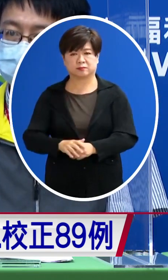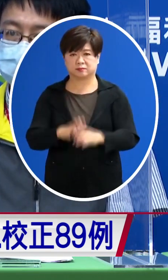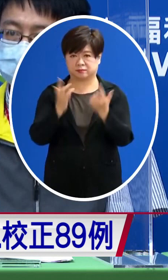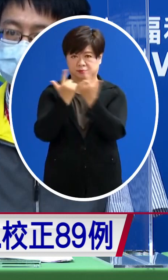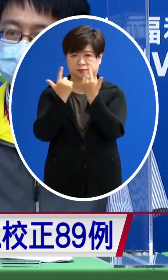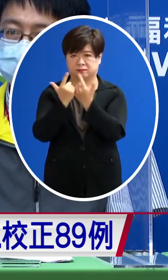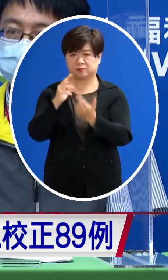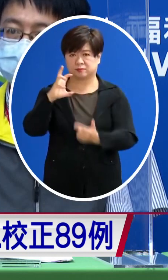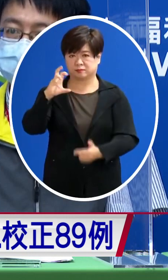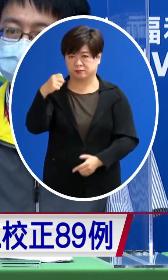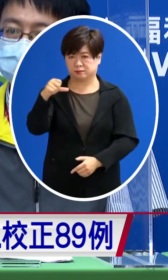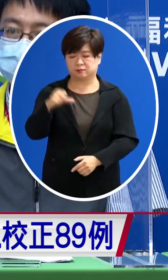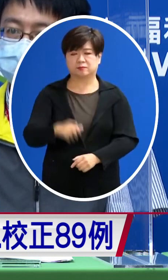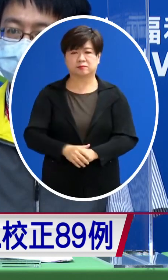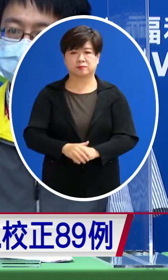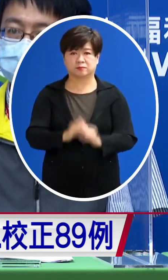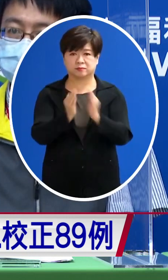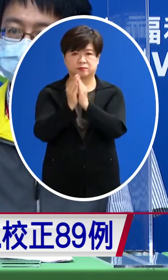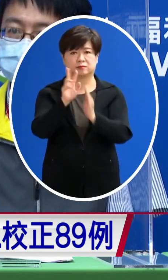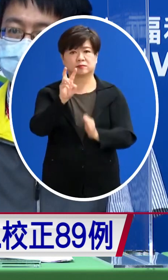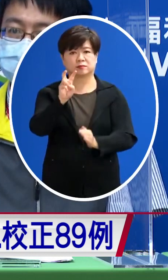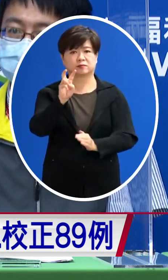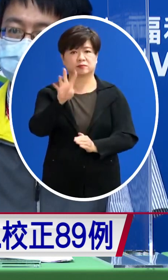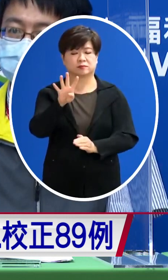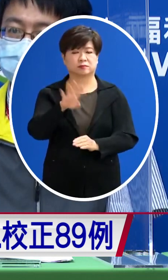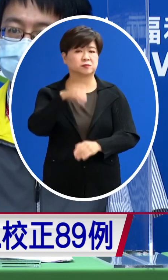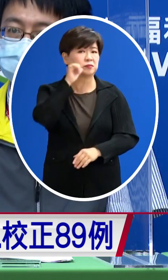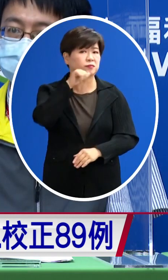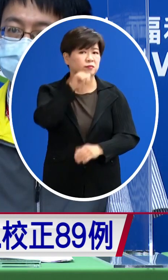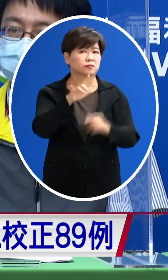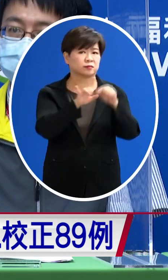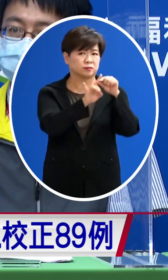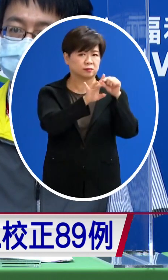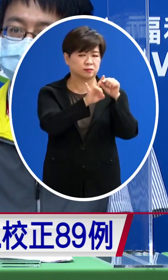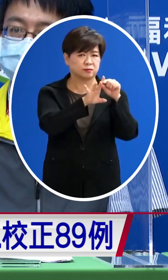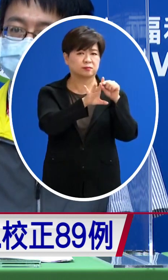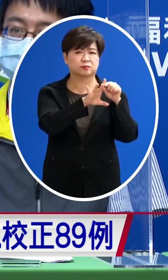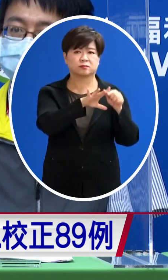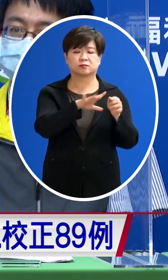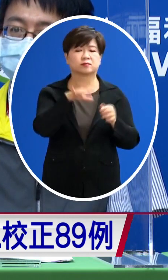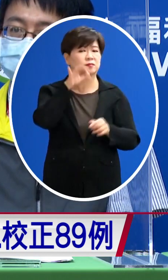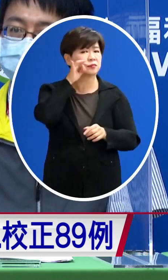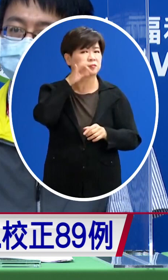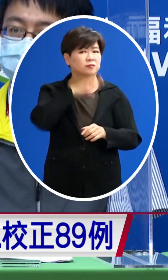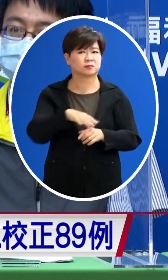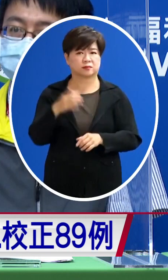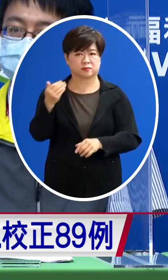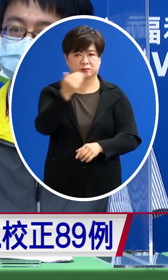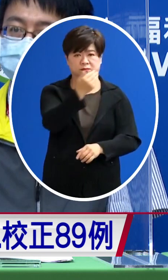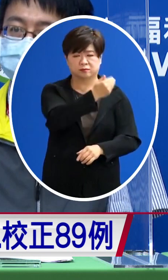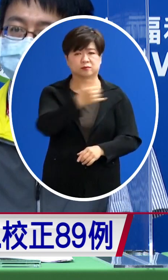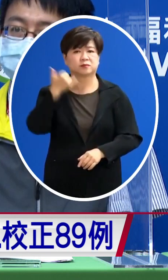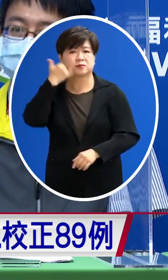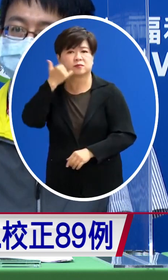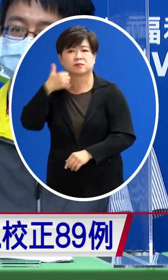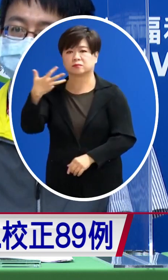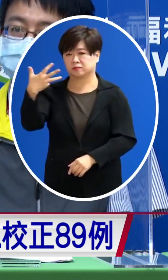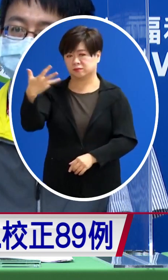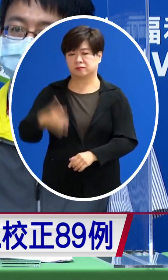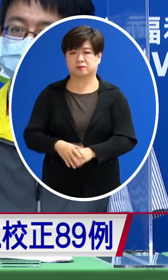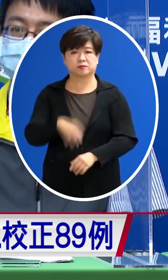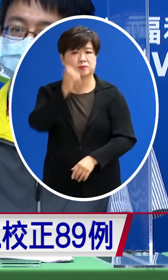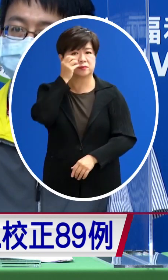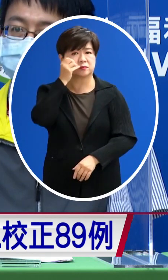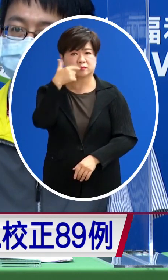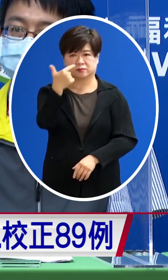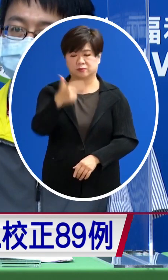市85例，桃园市24例，苗栗县、台中市哈、彰化县各9例，基隆市8例，花莲